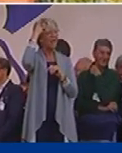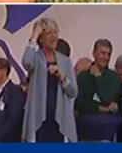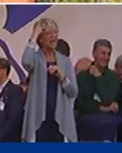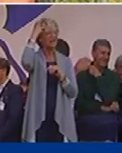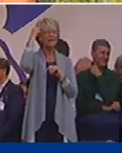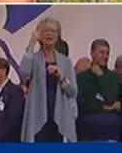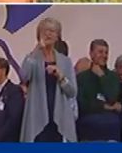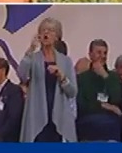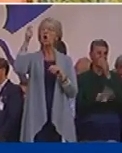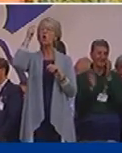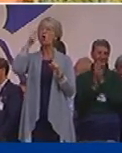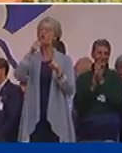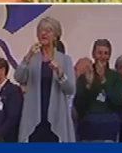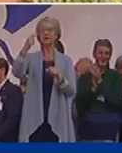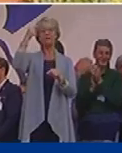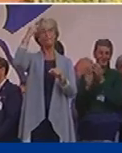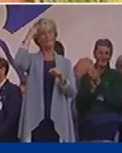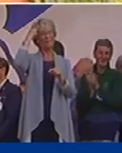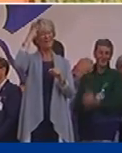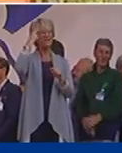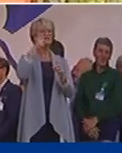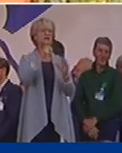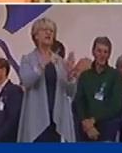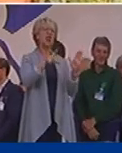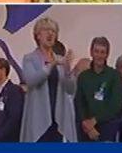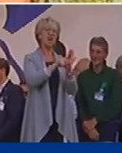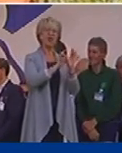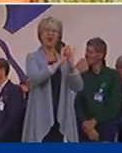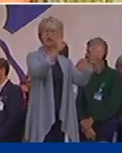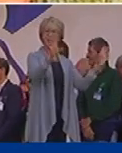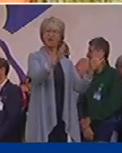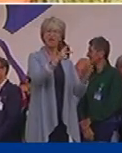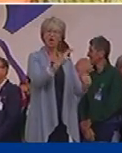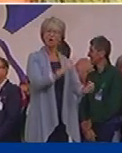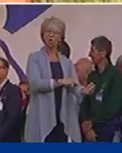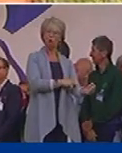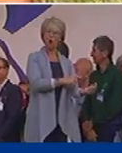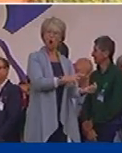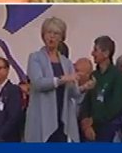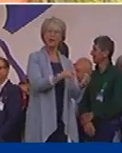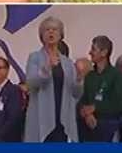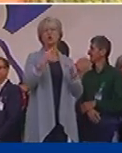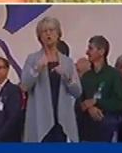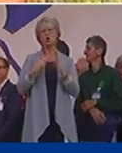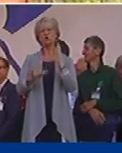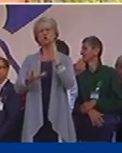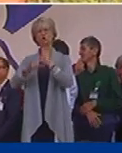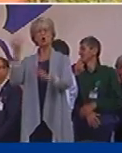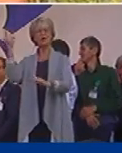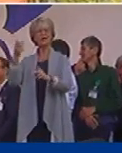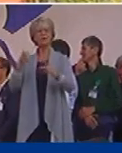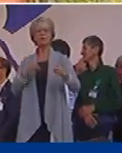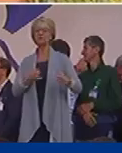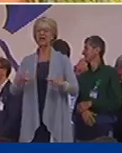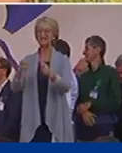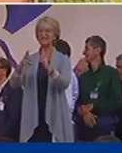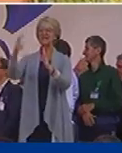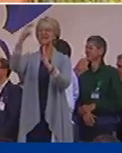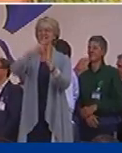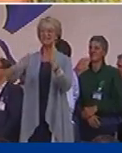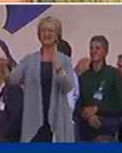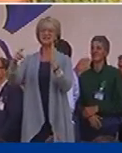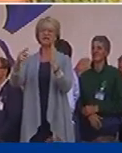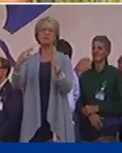mentre il governo pensa di legalizzare le droghe, noi al governo regoleremo, toglieremo dalle strade e tasseremo la